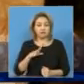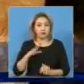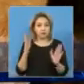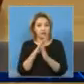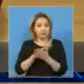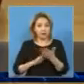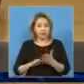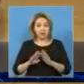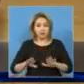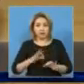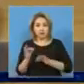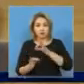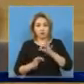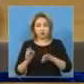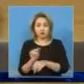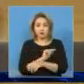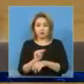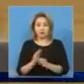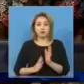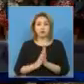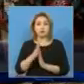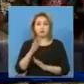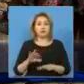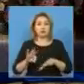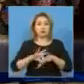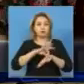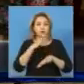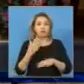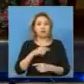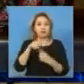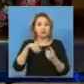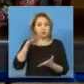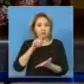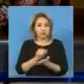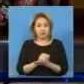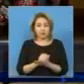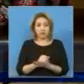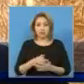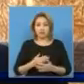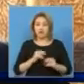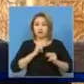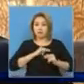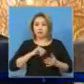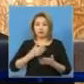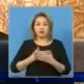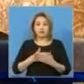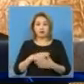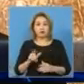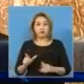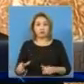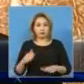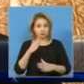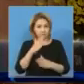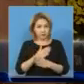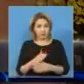жазуымен балалар үйінде тәрбиеленді. Ержеткен соң үйленіп шағын кәсіпкерлікпен айналысады. Ерікті қызметіне араласып мұқтаж жандарға